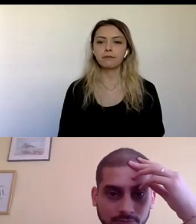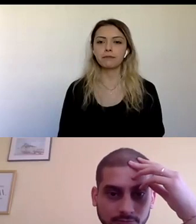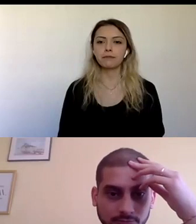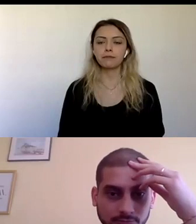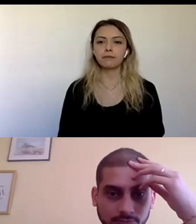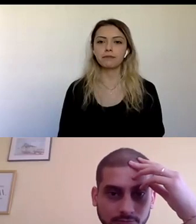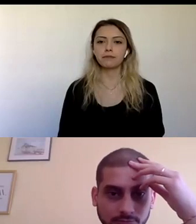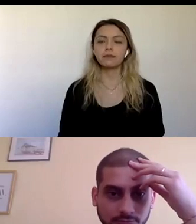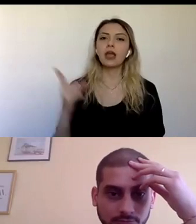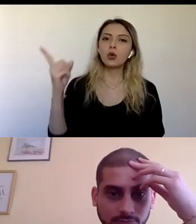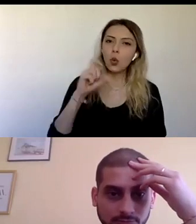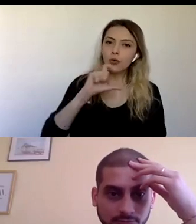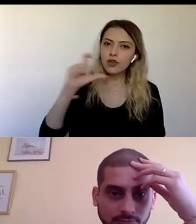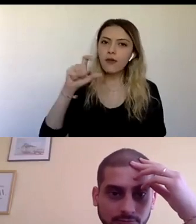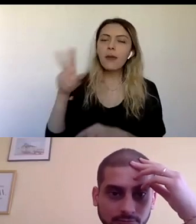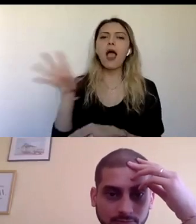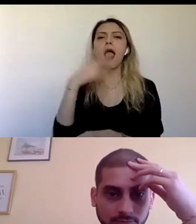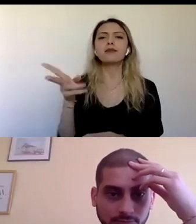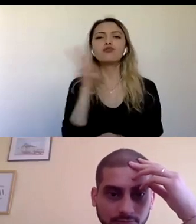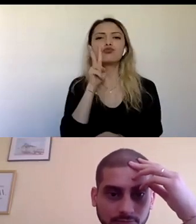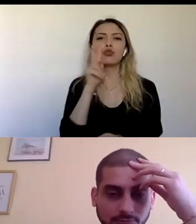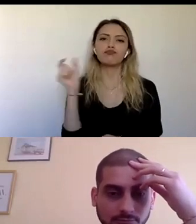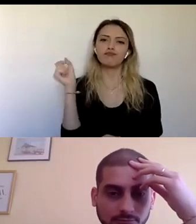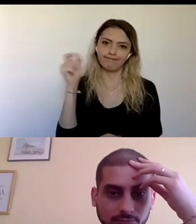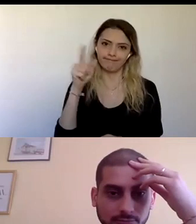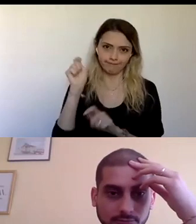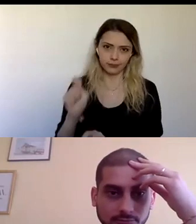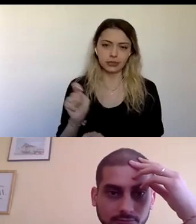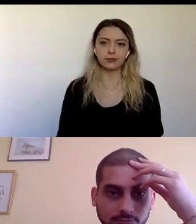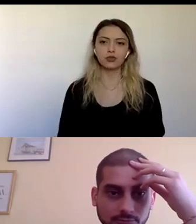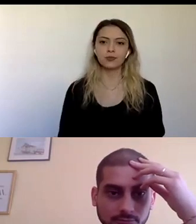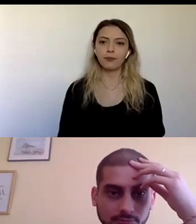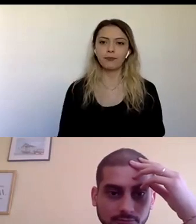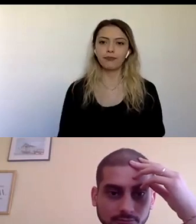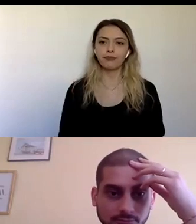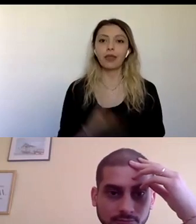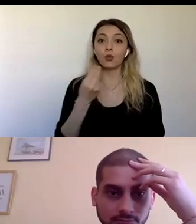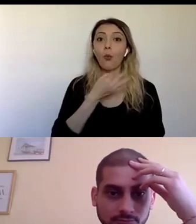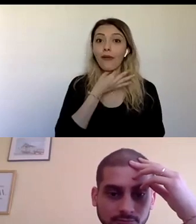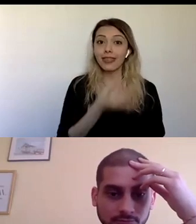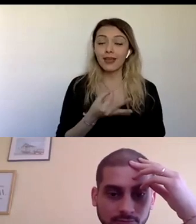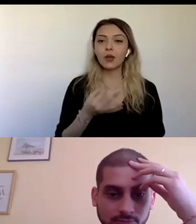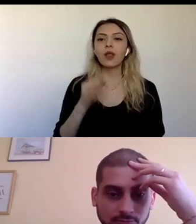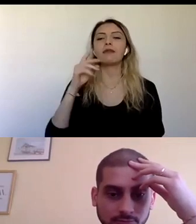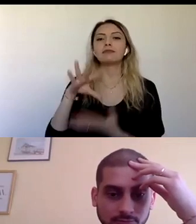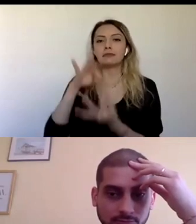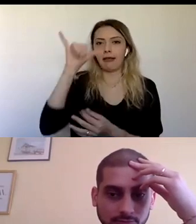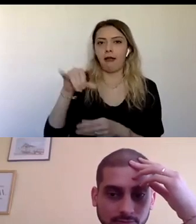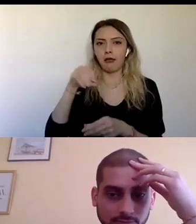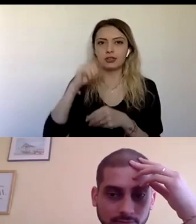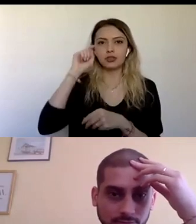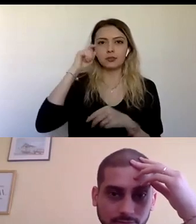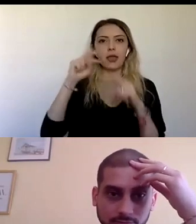sonda yönelteceğiz biz. Çok teşekkür ediyoruz. Aslında izleme çalışmalarının başından sonuna hani hem izleme kısmını